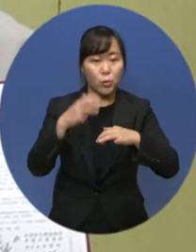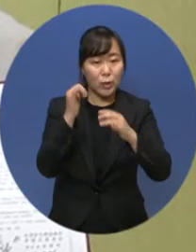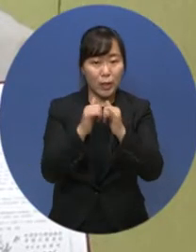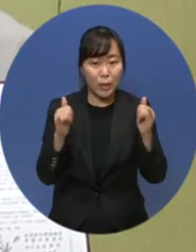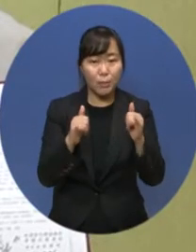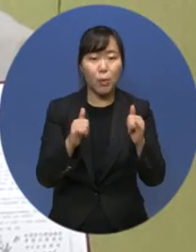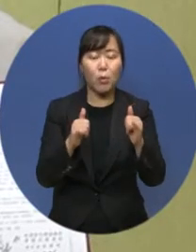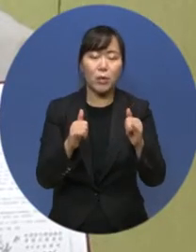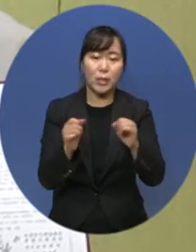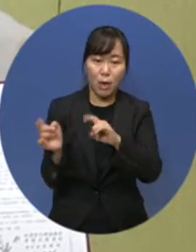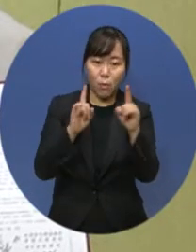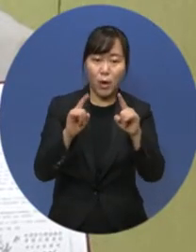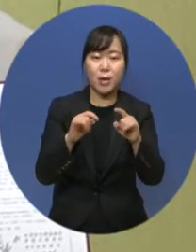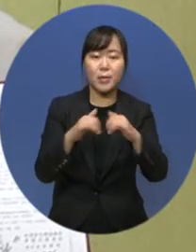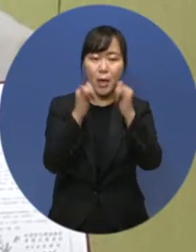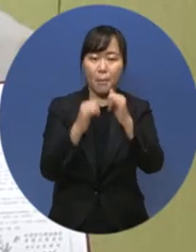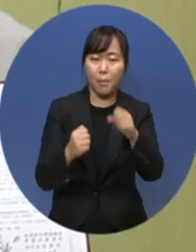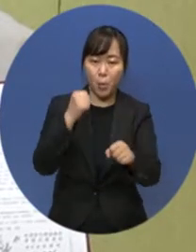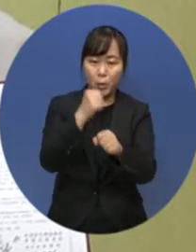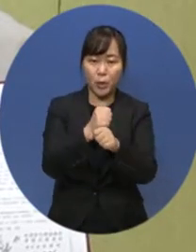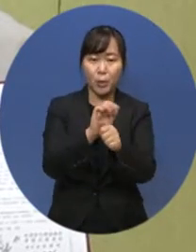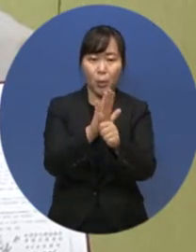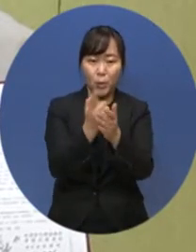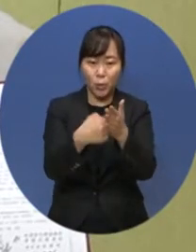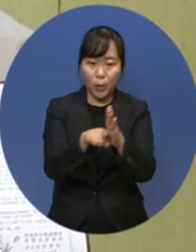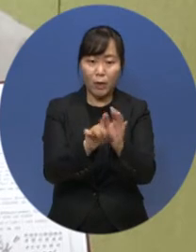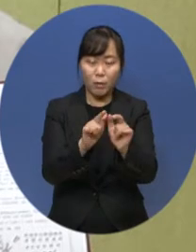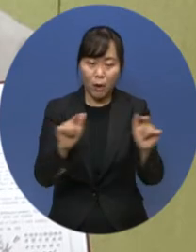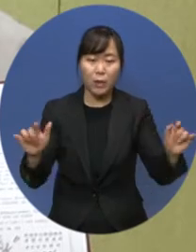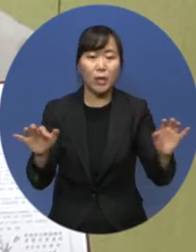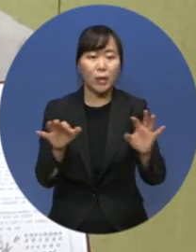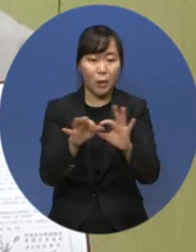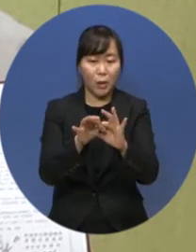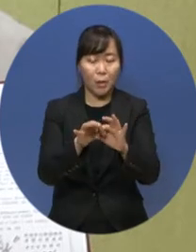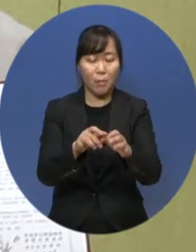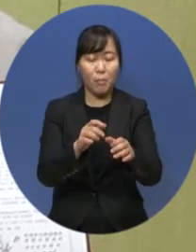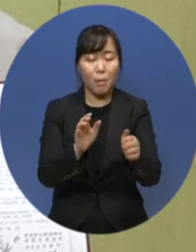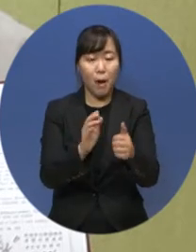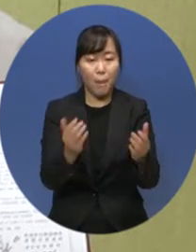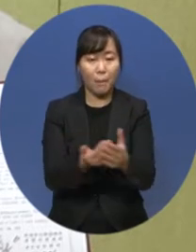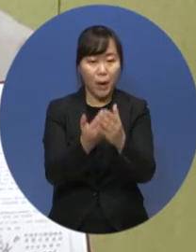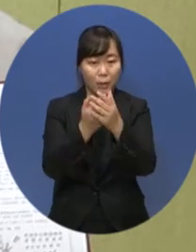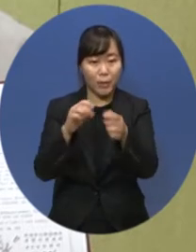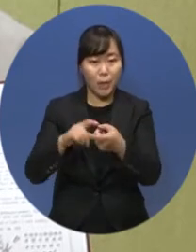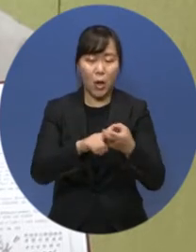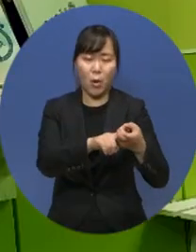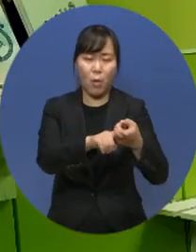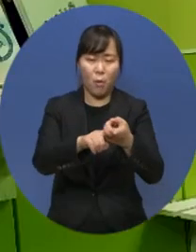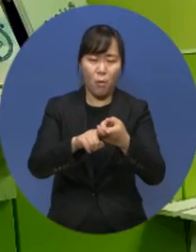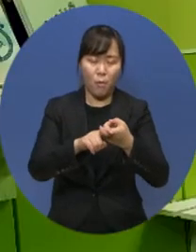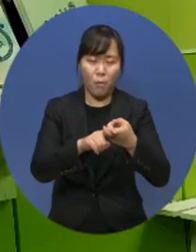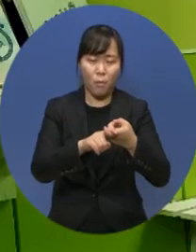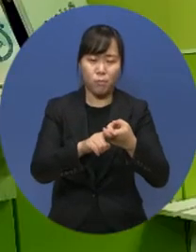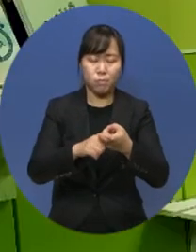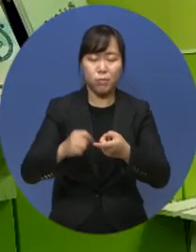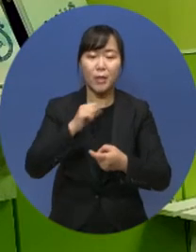사회복귀를 돕기 위한 인적, 물적 자원의 개발 및 연계를 활성화하는 네트워크 구축에 탄력을